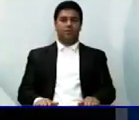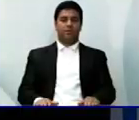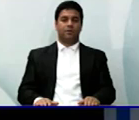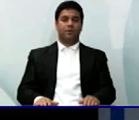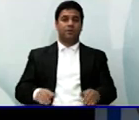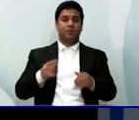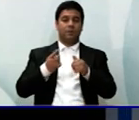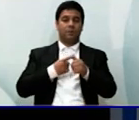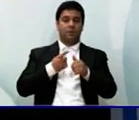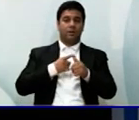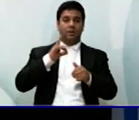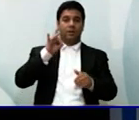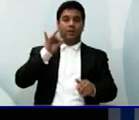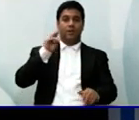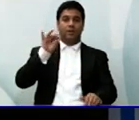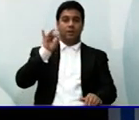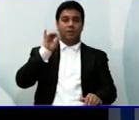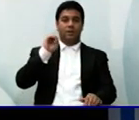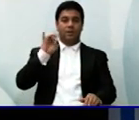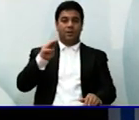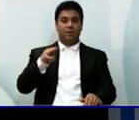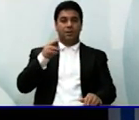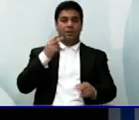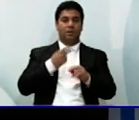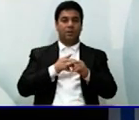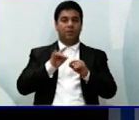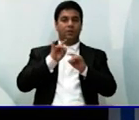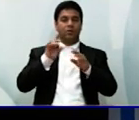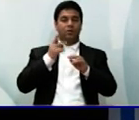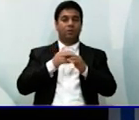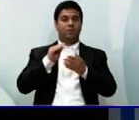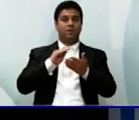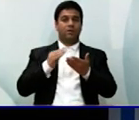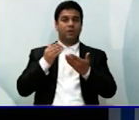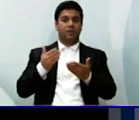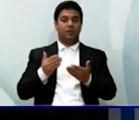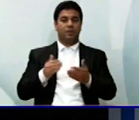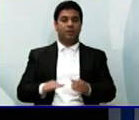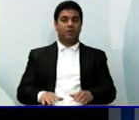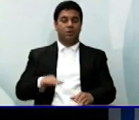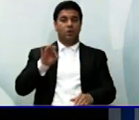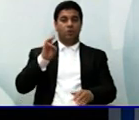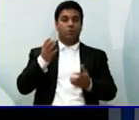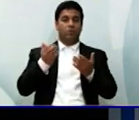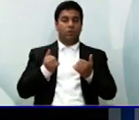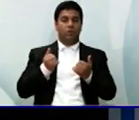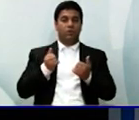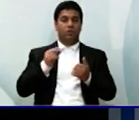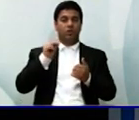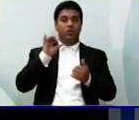Имя Рэдьярд, как полагают исследователи творчества писателя, он получил в